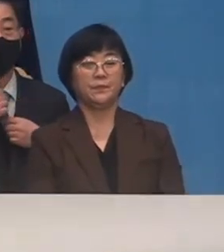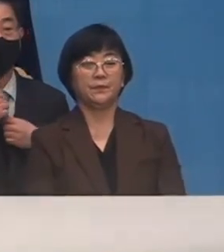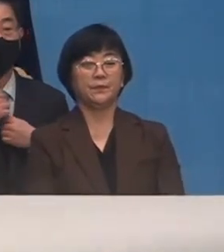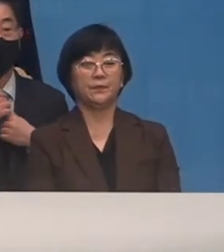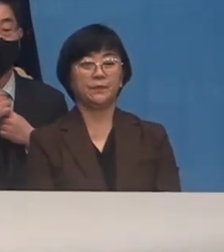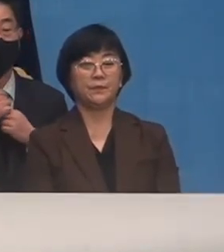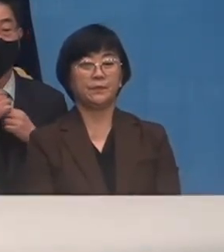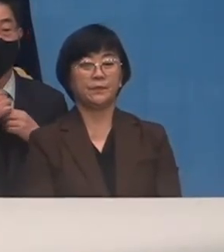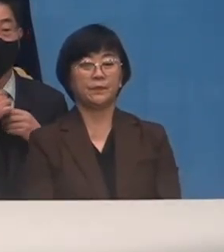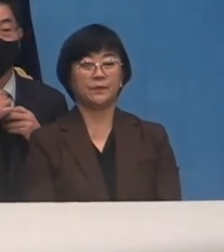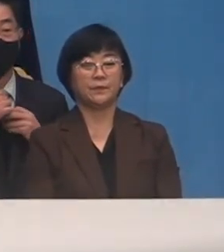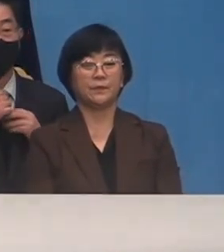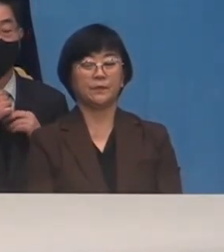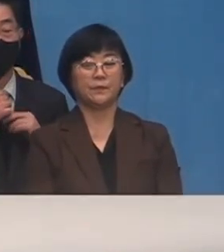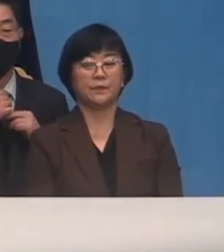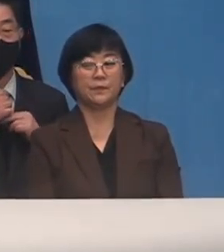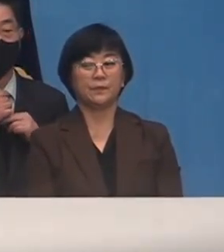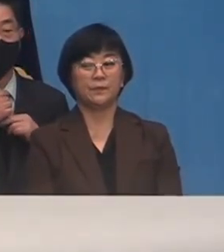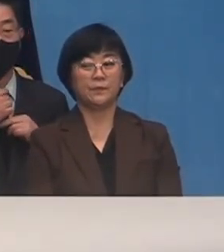그 다음에